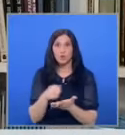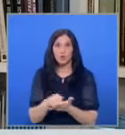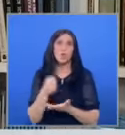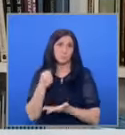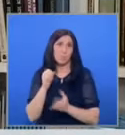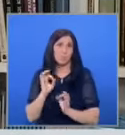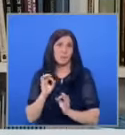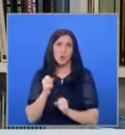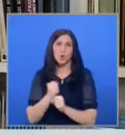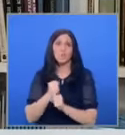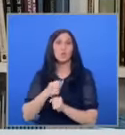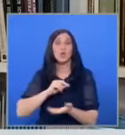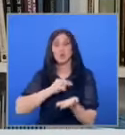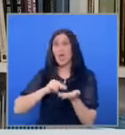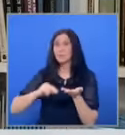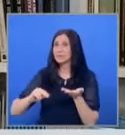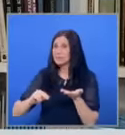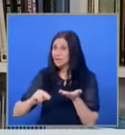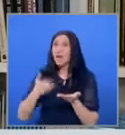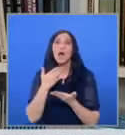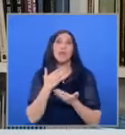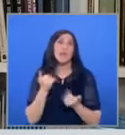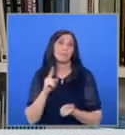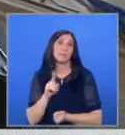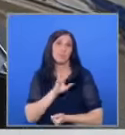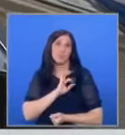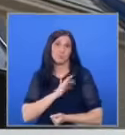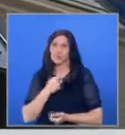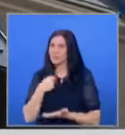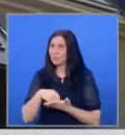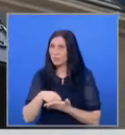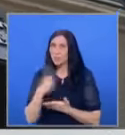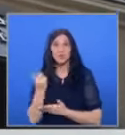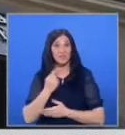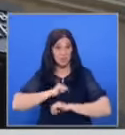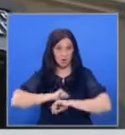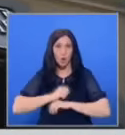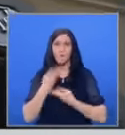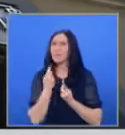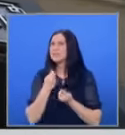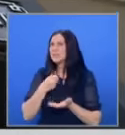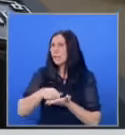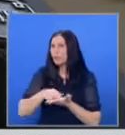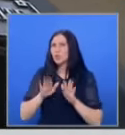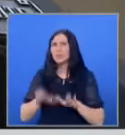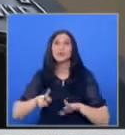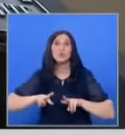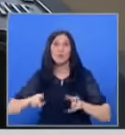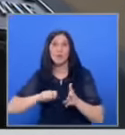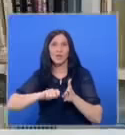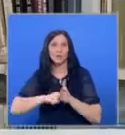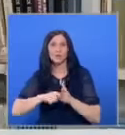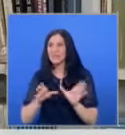кажем работещи в администрацията, няма да могат да получат своите заплати. Освен чиновниците, без заплати ще останат и други ключови сектори